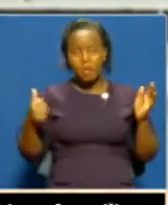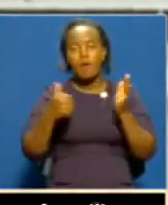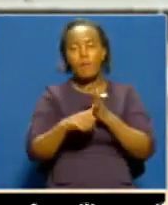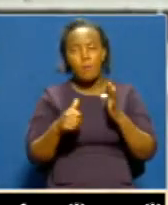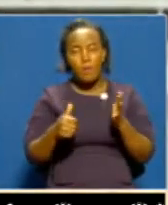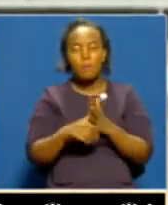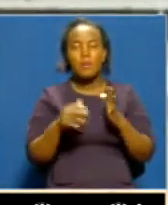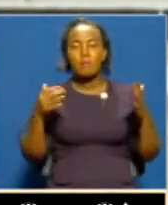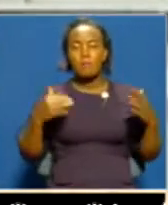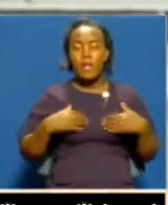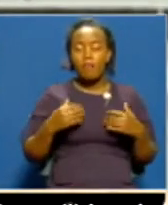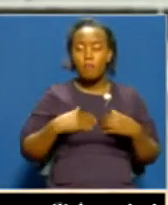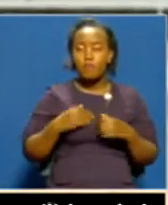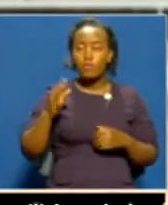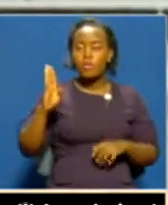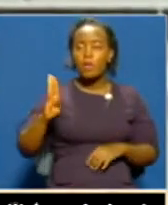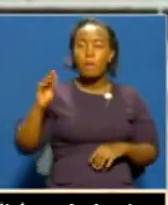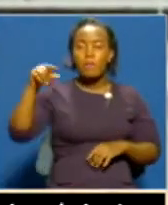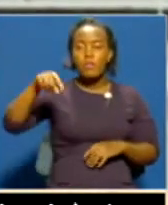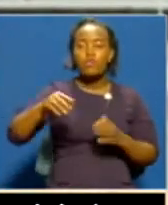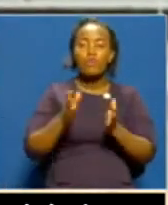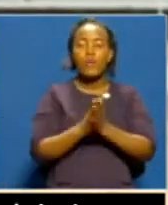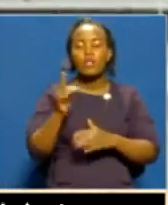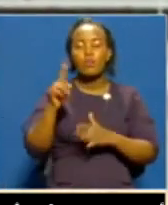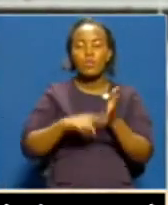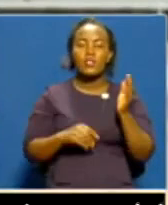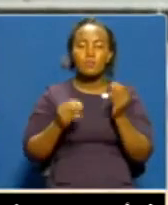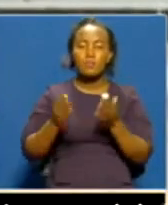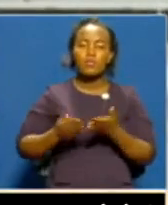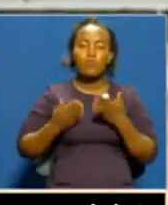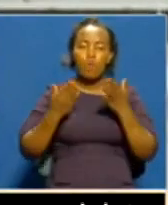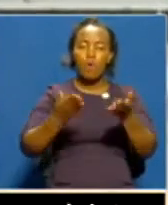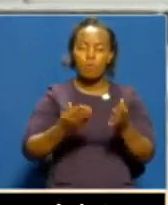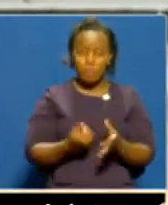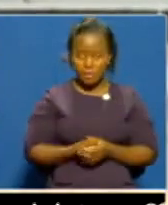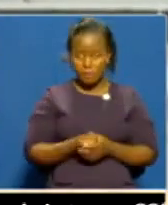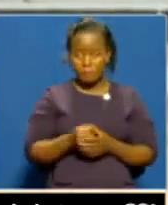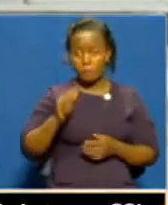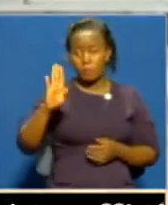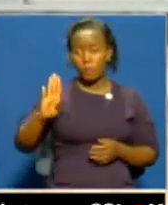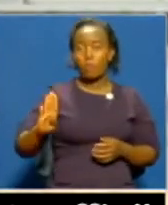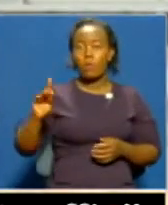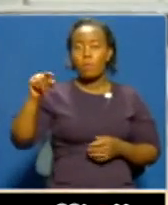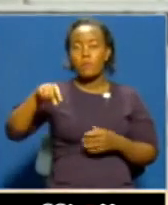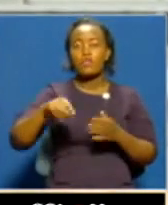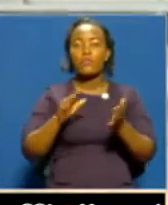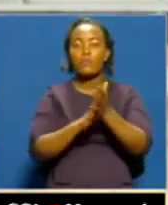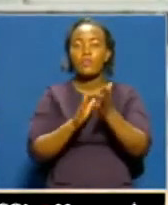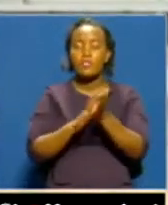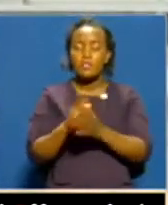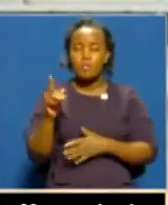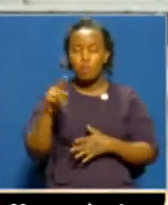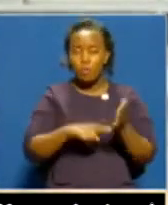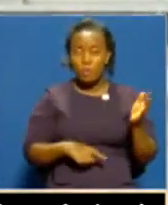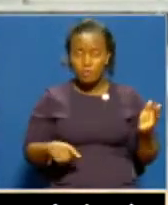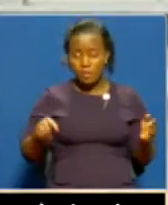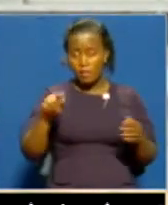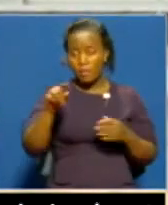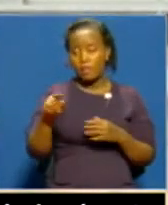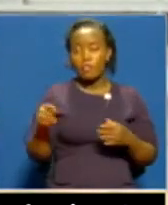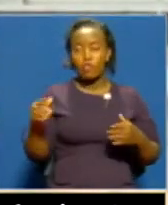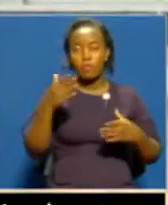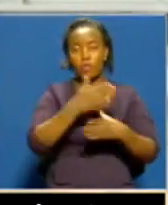BQ and what is being offered. The BQ was suggesting the stadium to be constructed